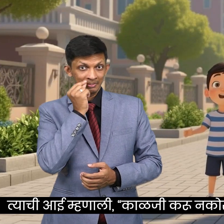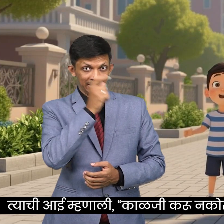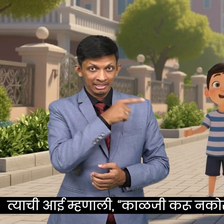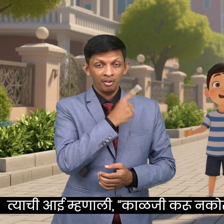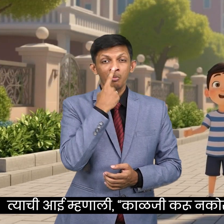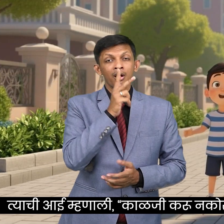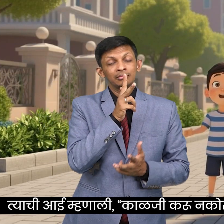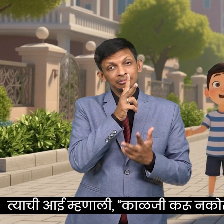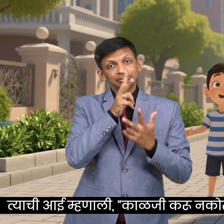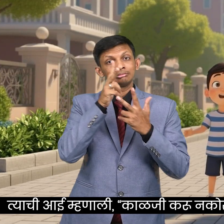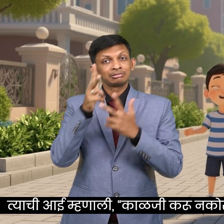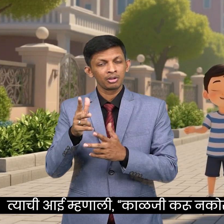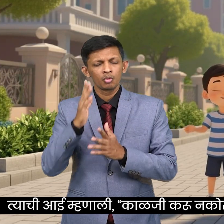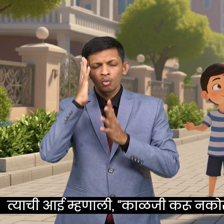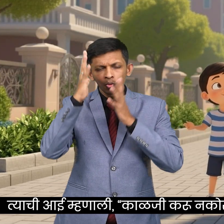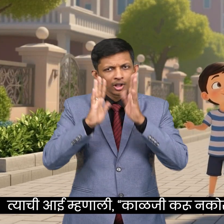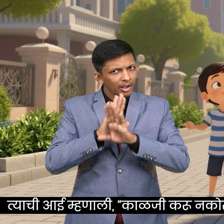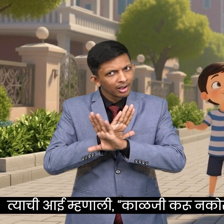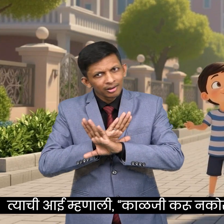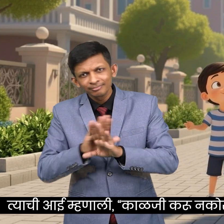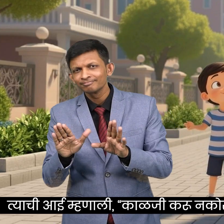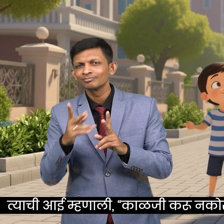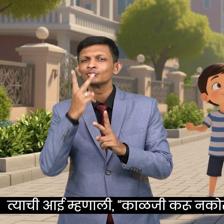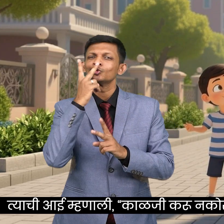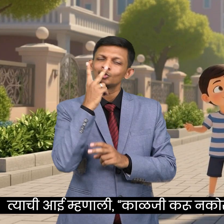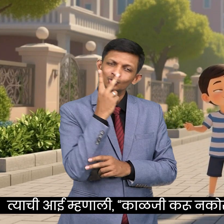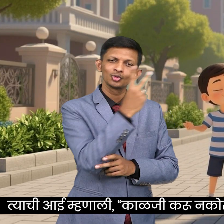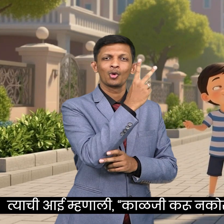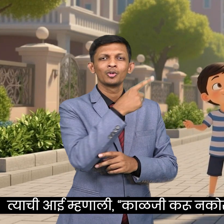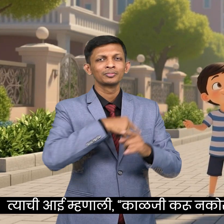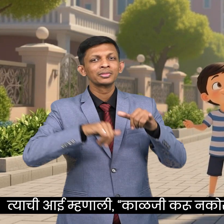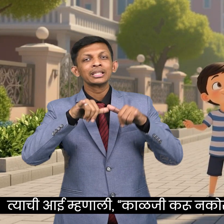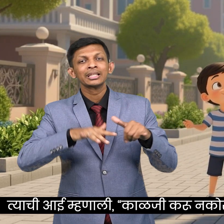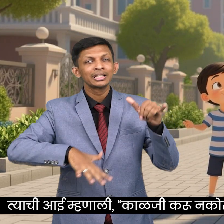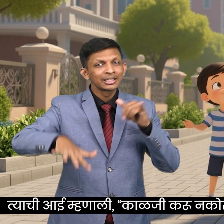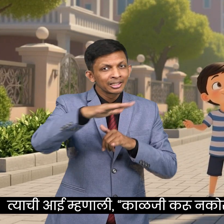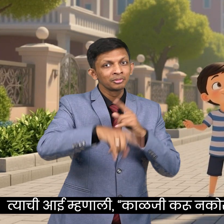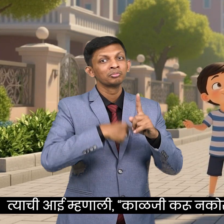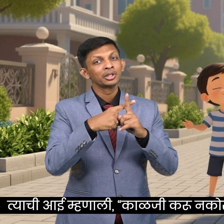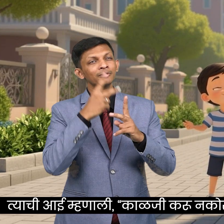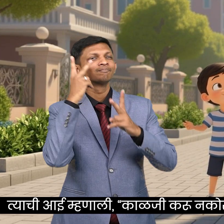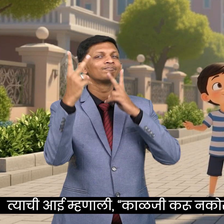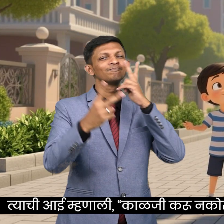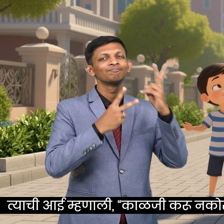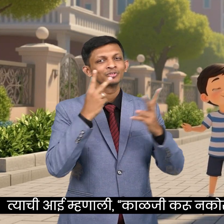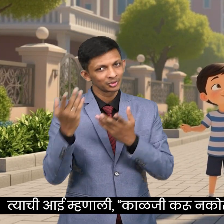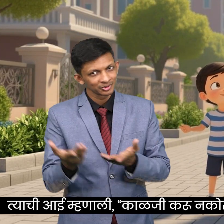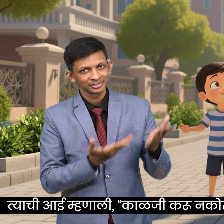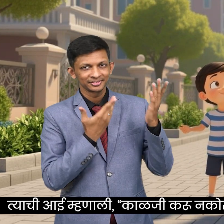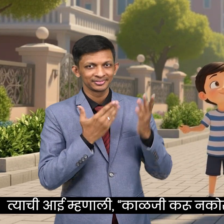त्याची आई म्हणाली, काळजी करू नकोस, फक्त आजूबाजूला पहा आणि निरीक्षण